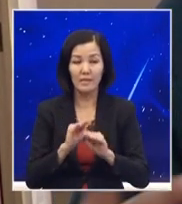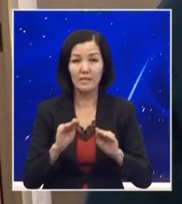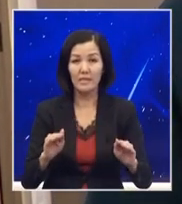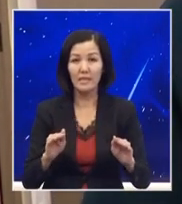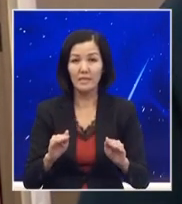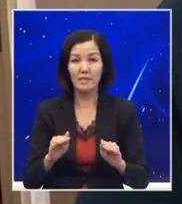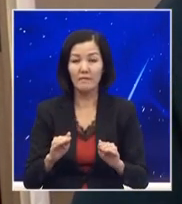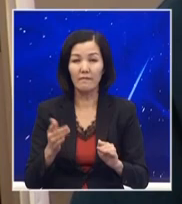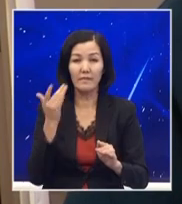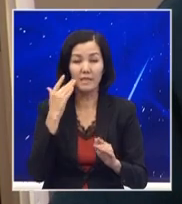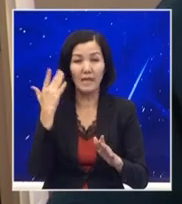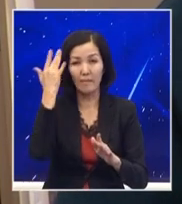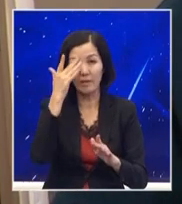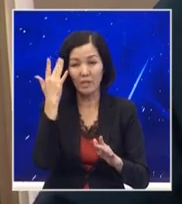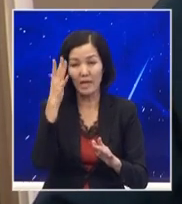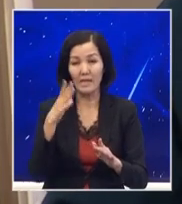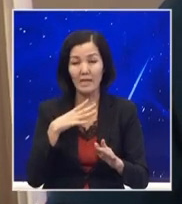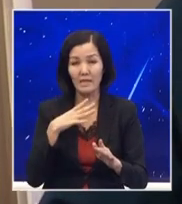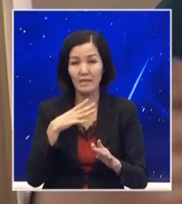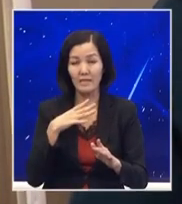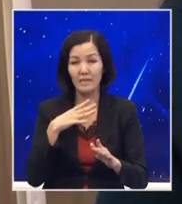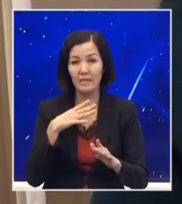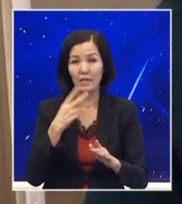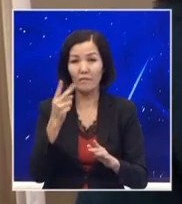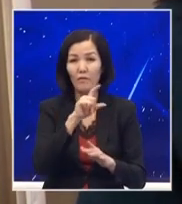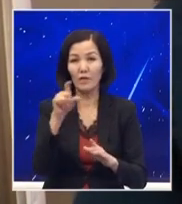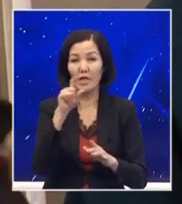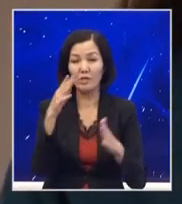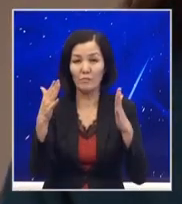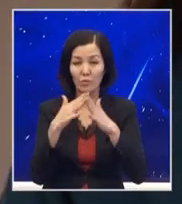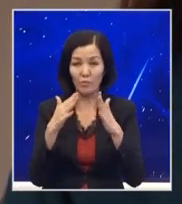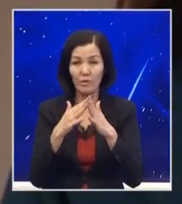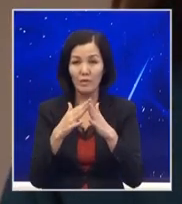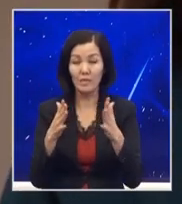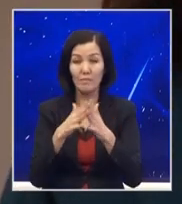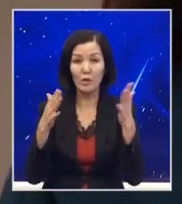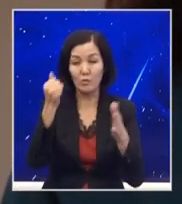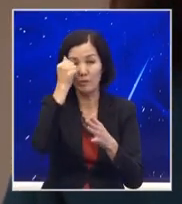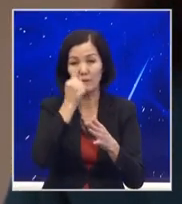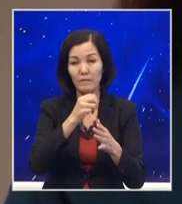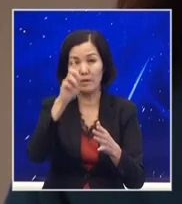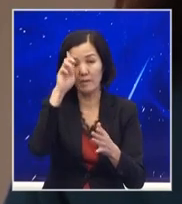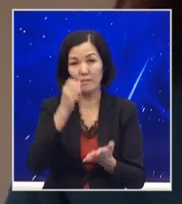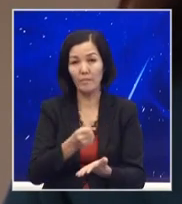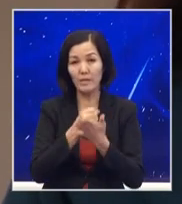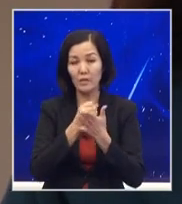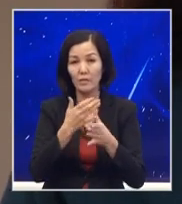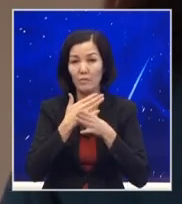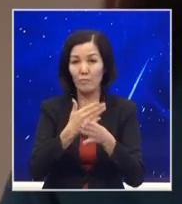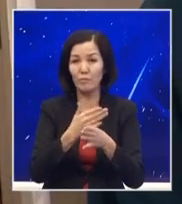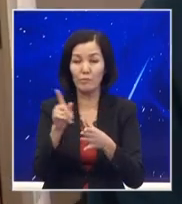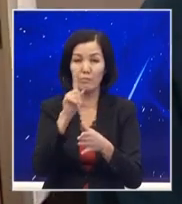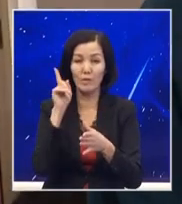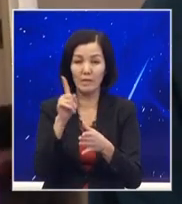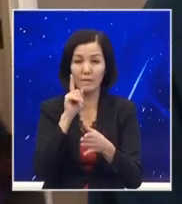этом всегда мечтали о двухэтажном доме. Спасибо большое государству за поддержку